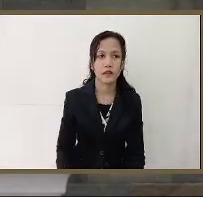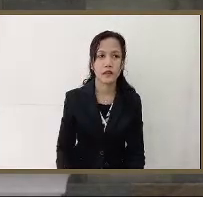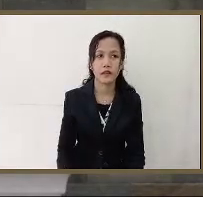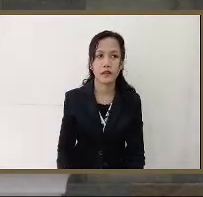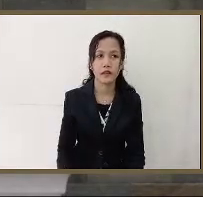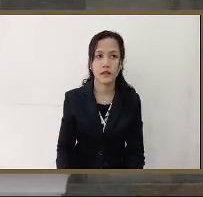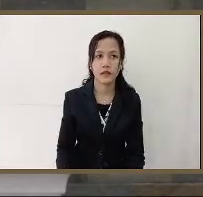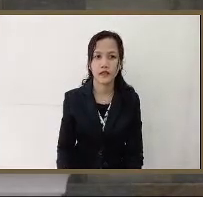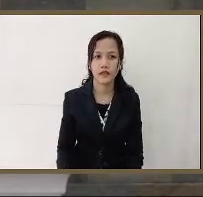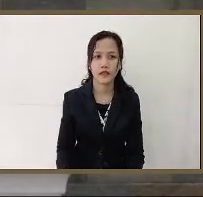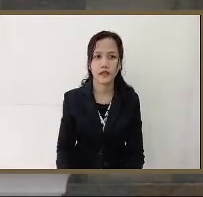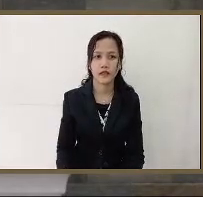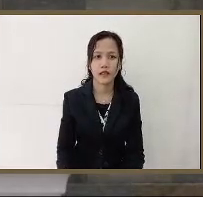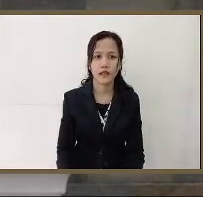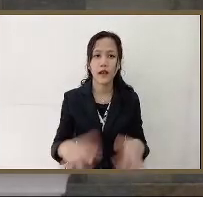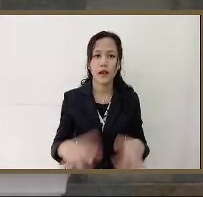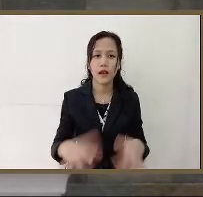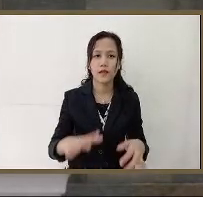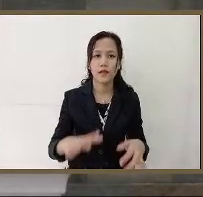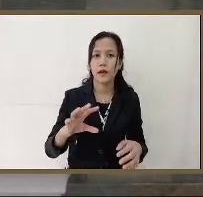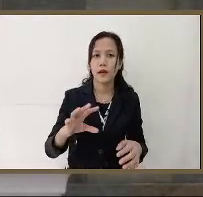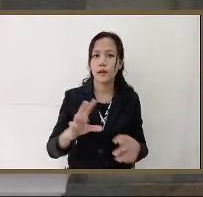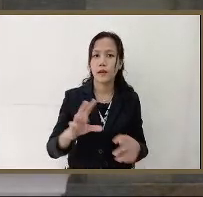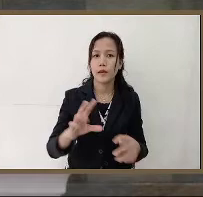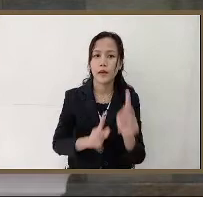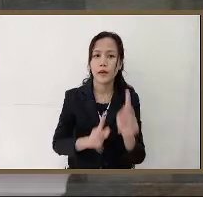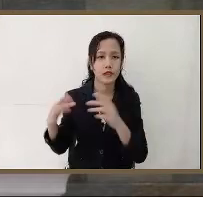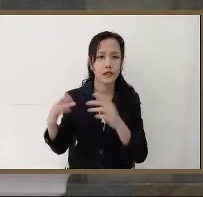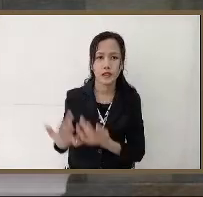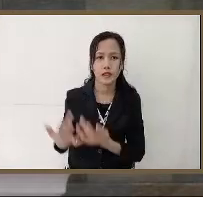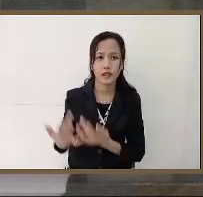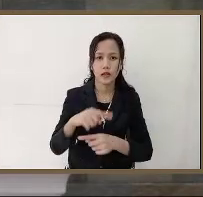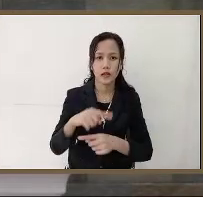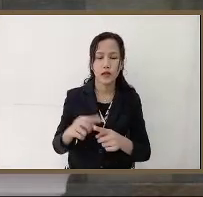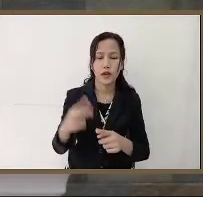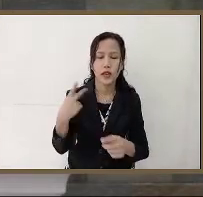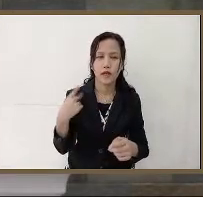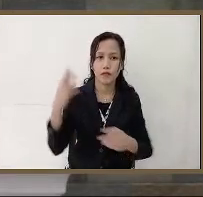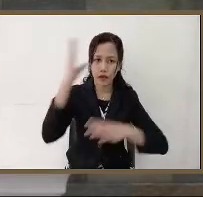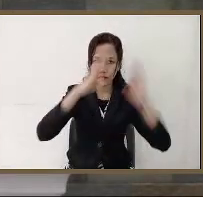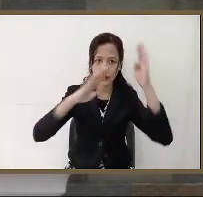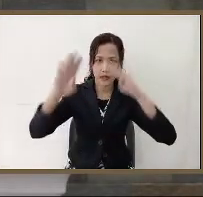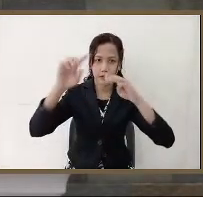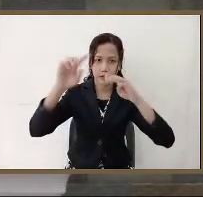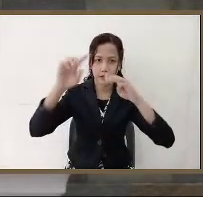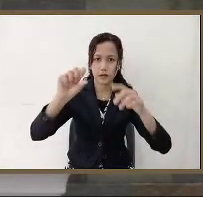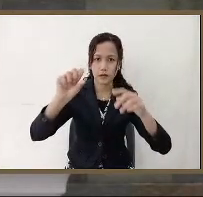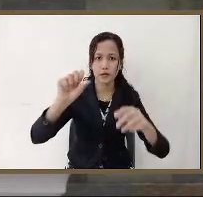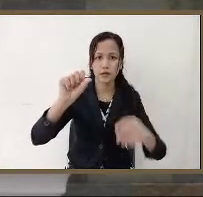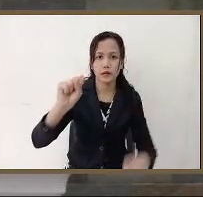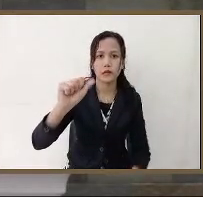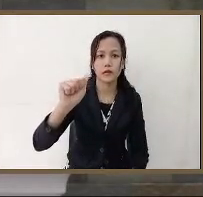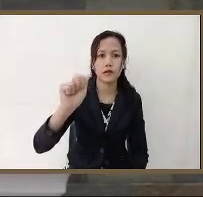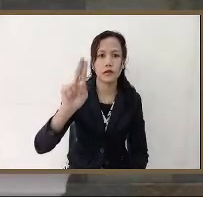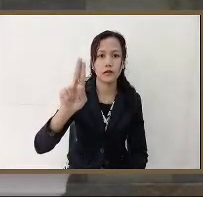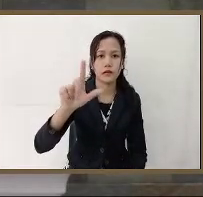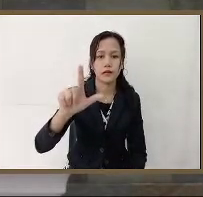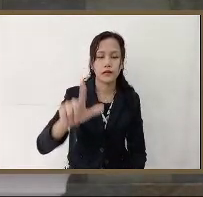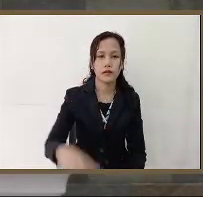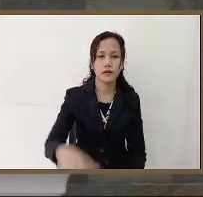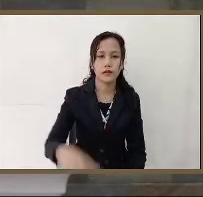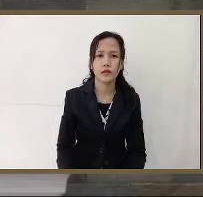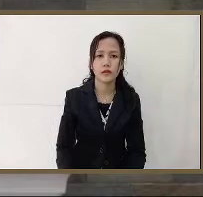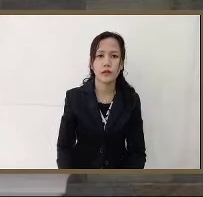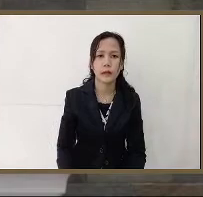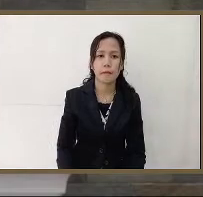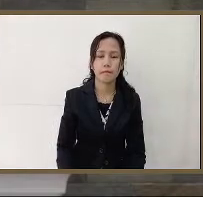him, nung nagka-problema po kay Saul, yung pinalit ng Diyos ay mula na sa kanyang puso. Alright? So, during